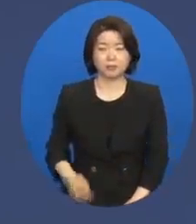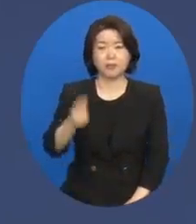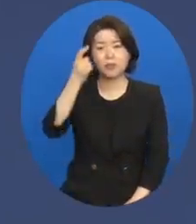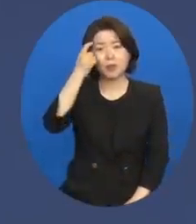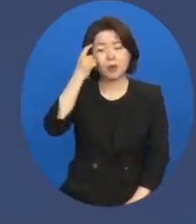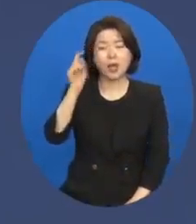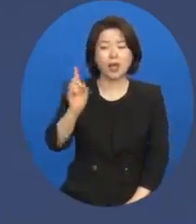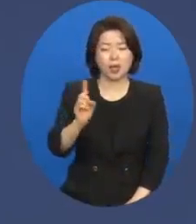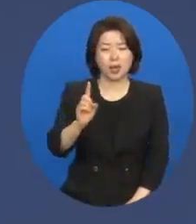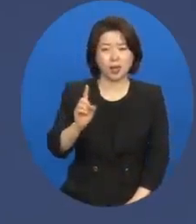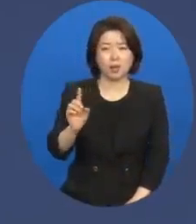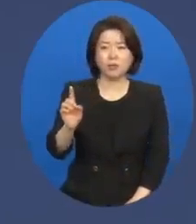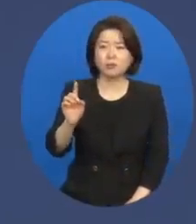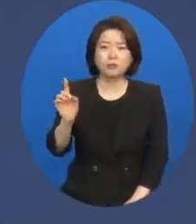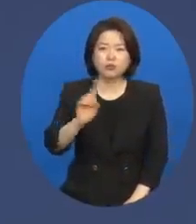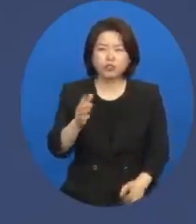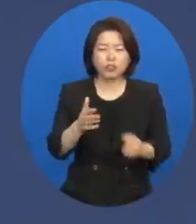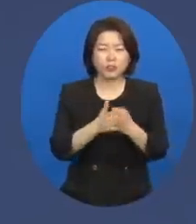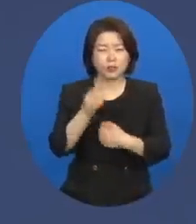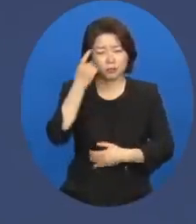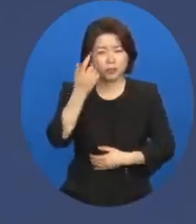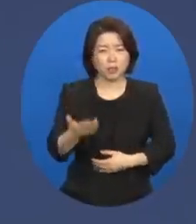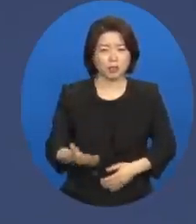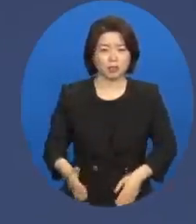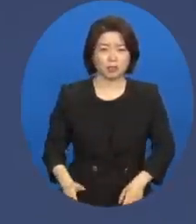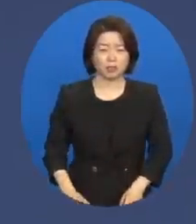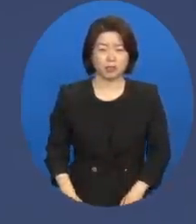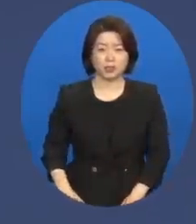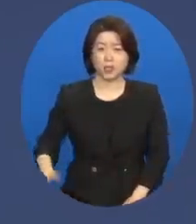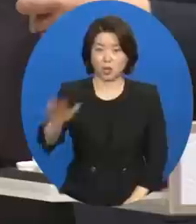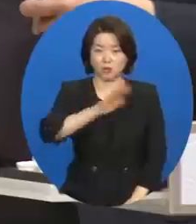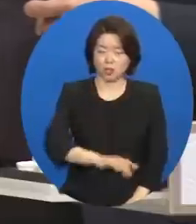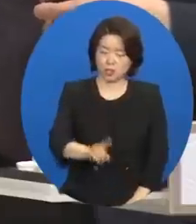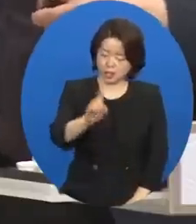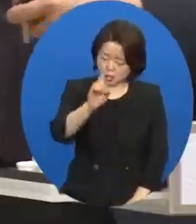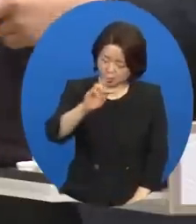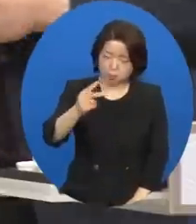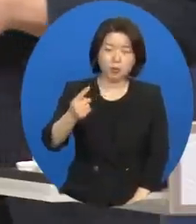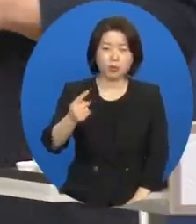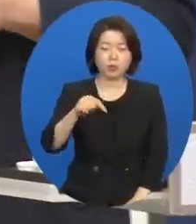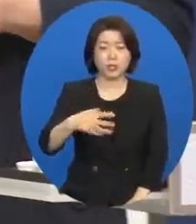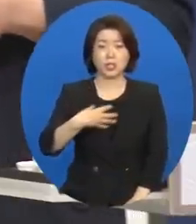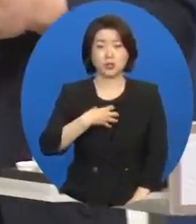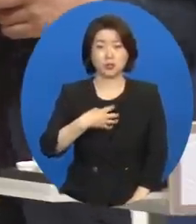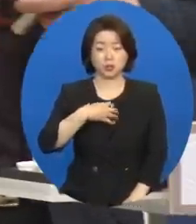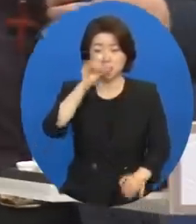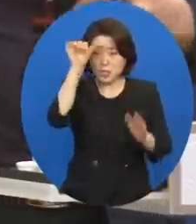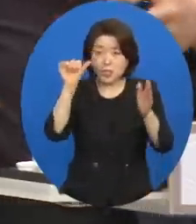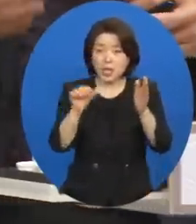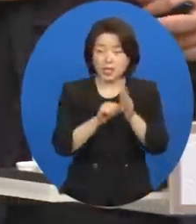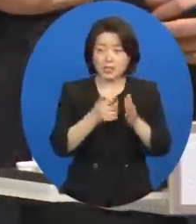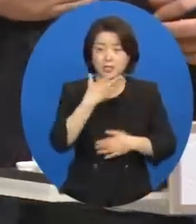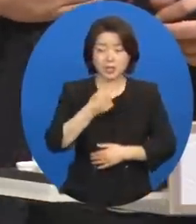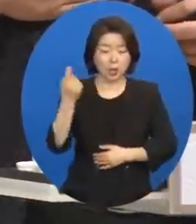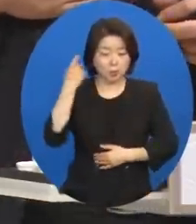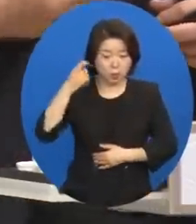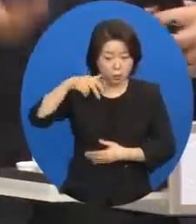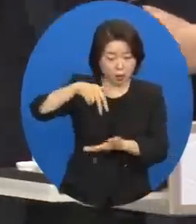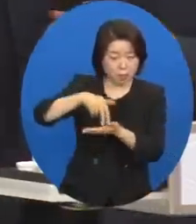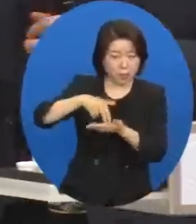왜일까요? 무엇 때문일까요? 우리는 한 번도 이 위기의 인생 복음 앞에 선